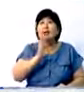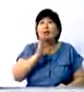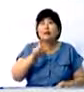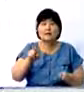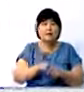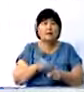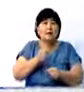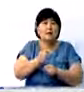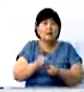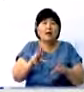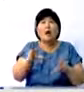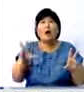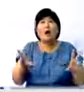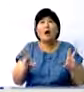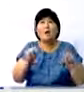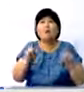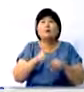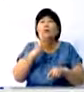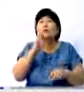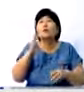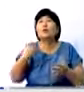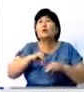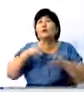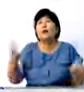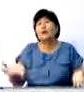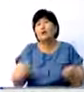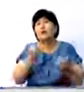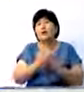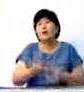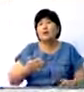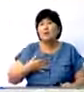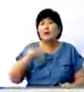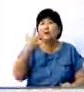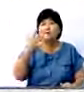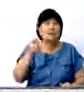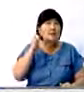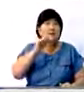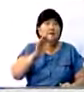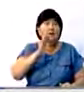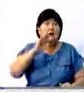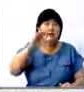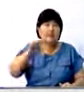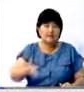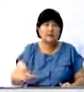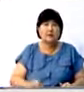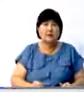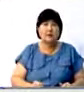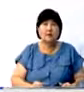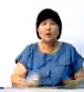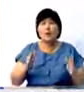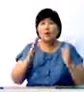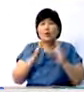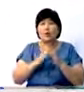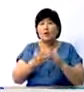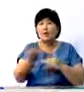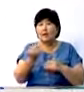құрбаны бола жаздады. Абырой болғанда мұны да біреулер көріп араша түскен. Менің 5 жасар қызымды жаңағы үйіне